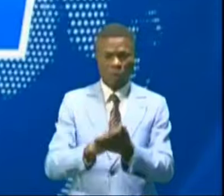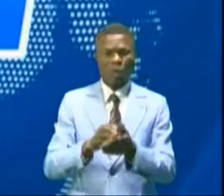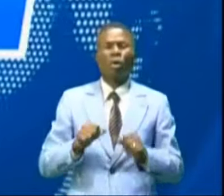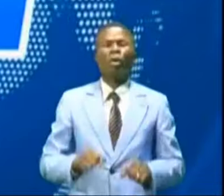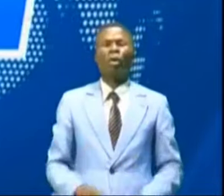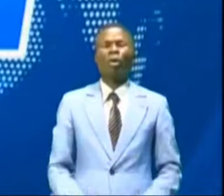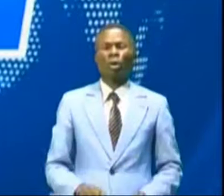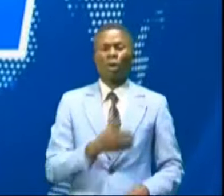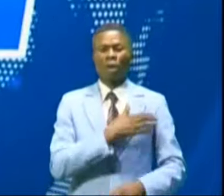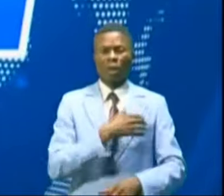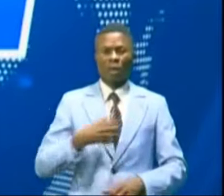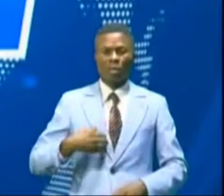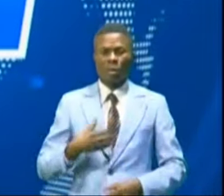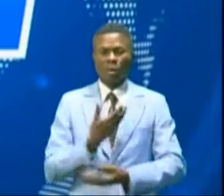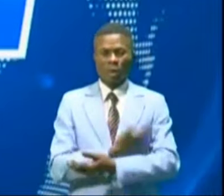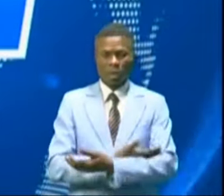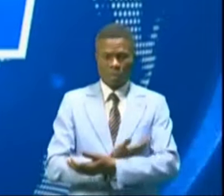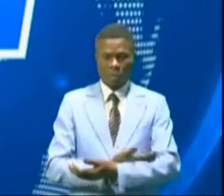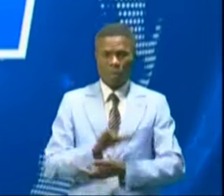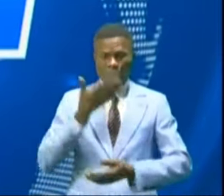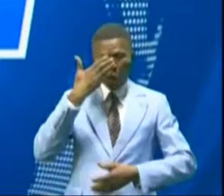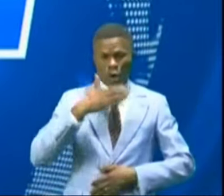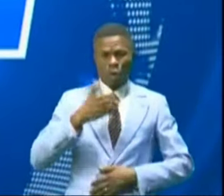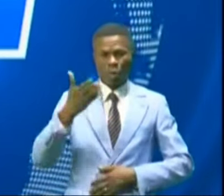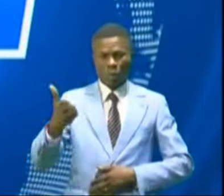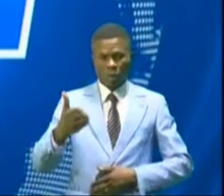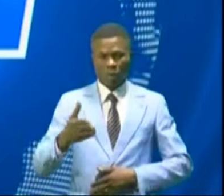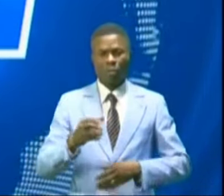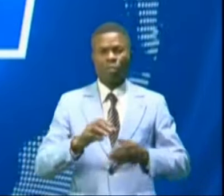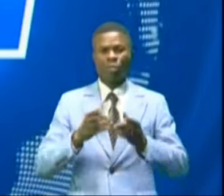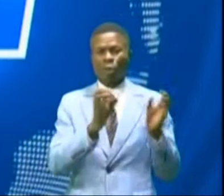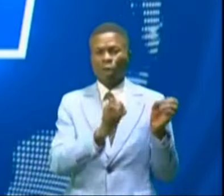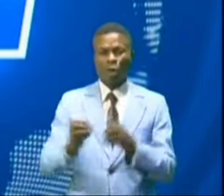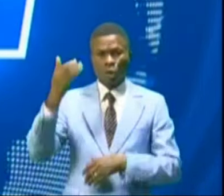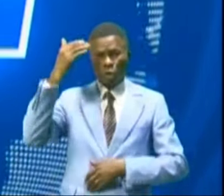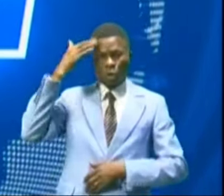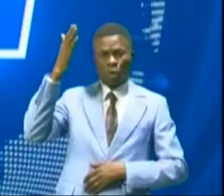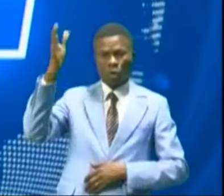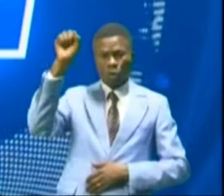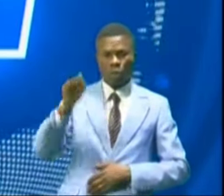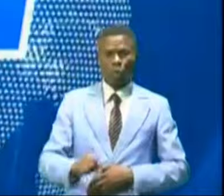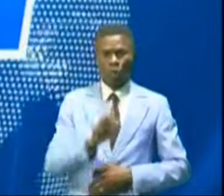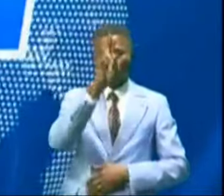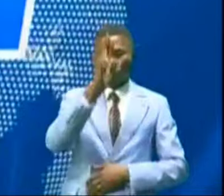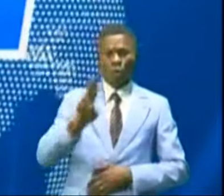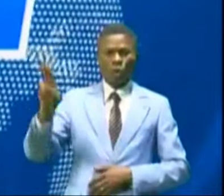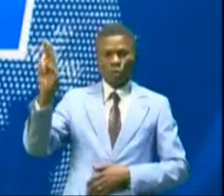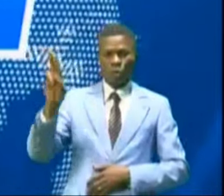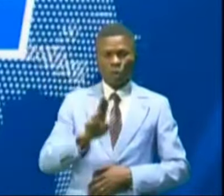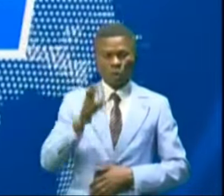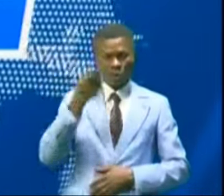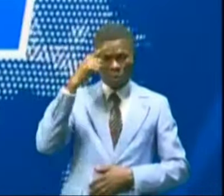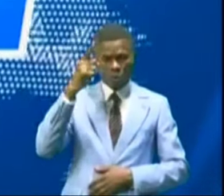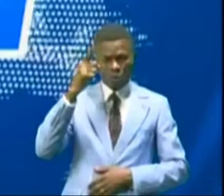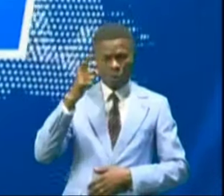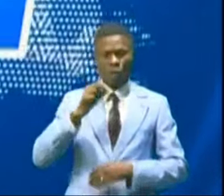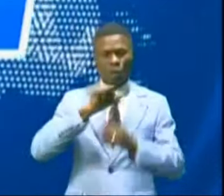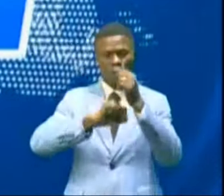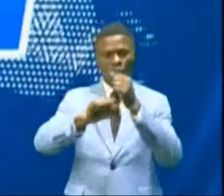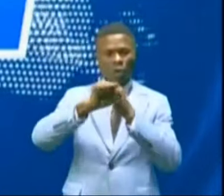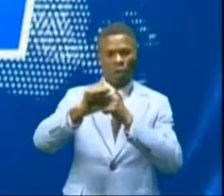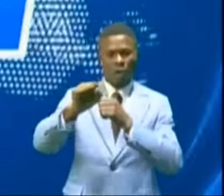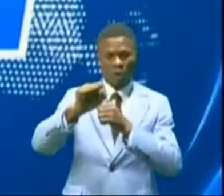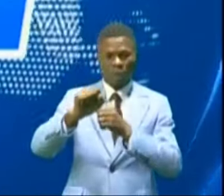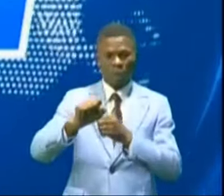mortalité maternelle et infantile a été organisé à Badolité dans la province du Sud Oubangui pour faire la promotion de